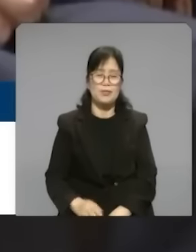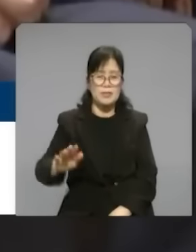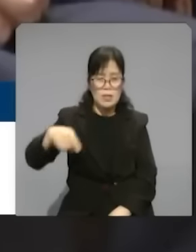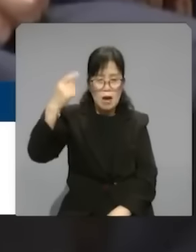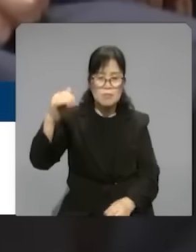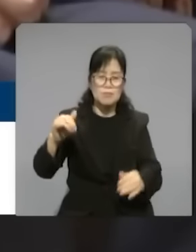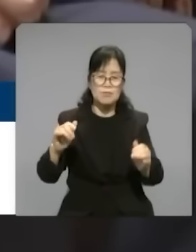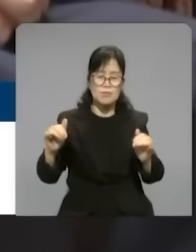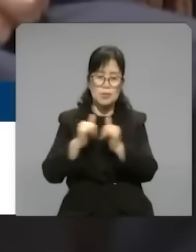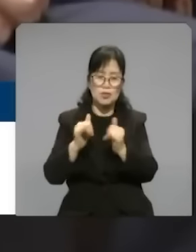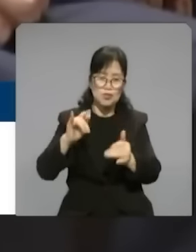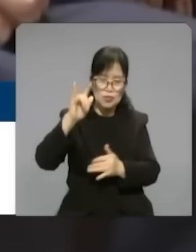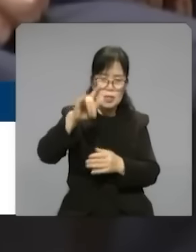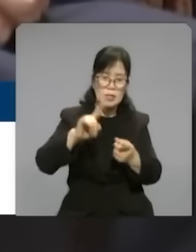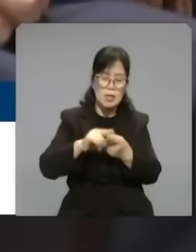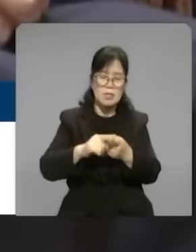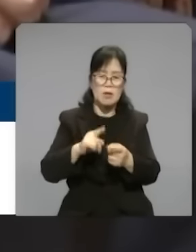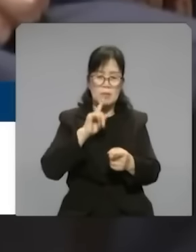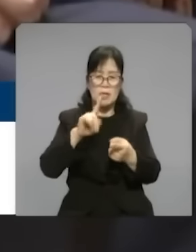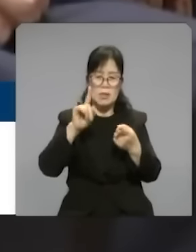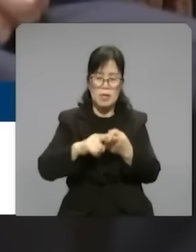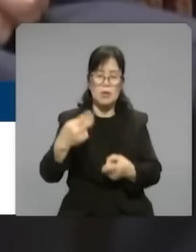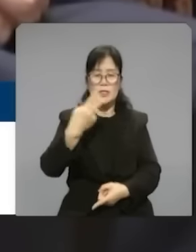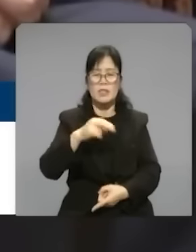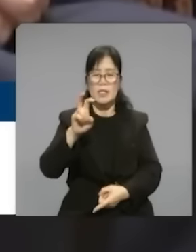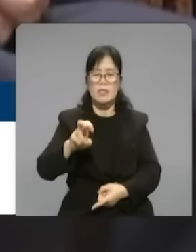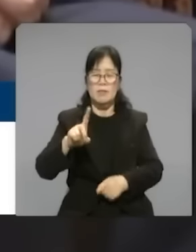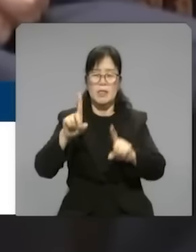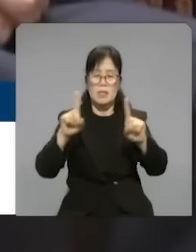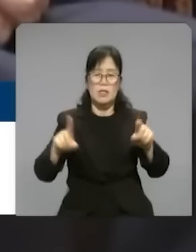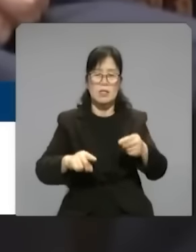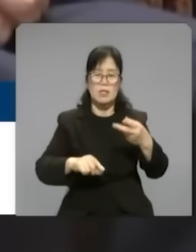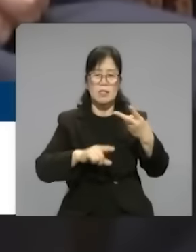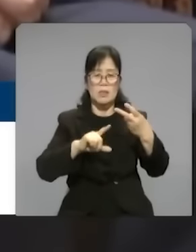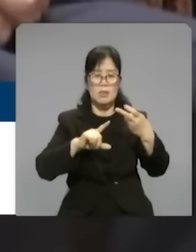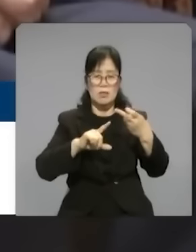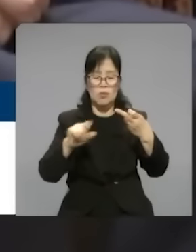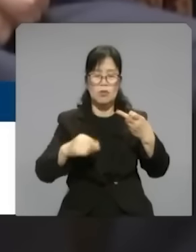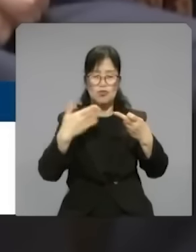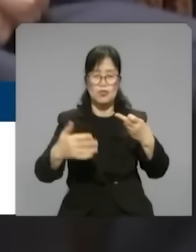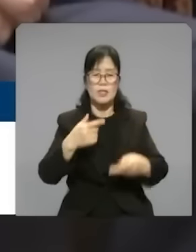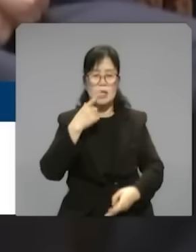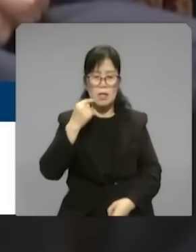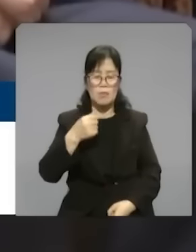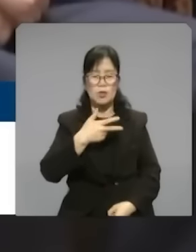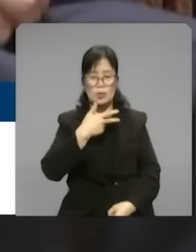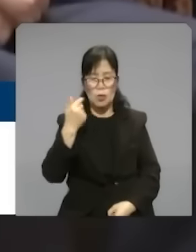次期戦闘機についてはご指摘のように 2022年 12月9日に 日英 3カ国で 共同開発することで